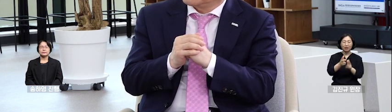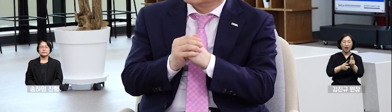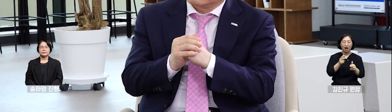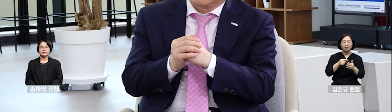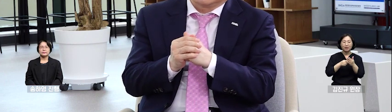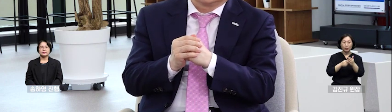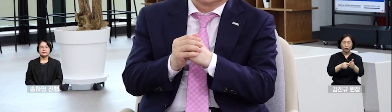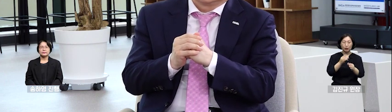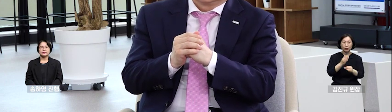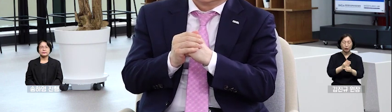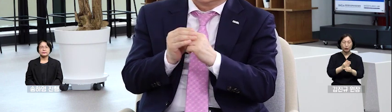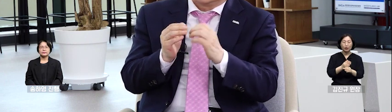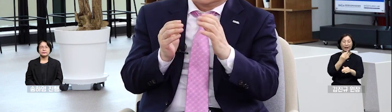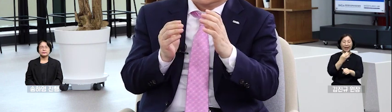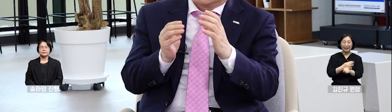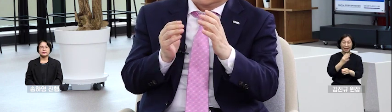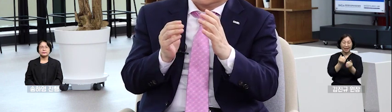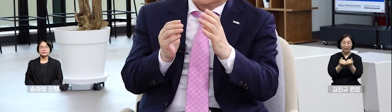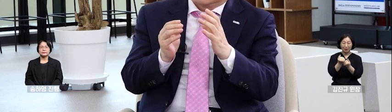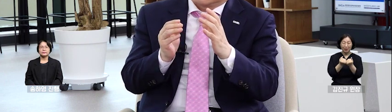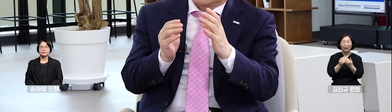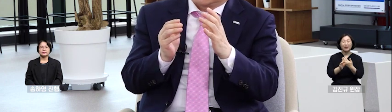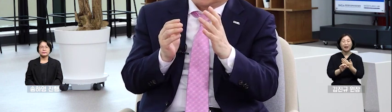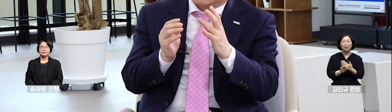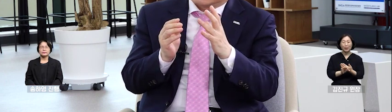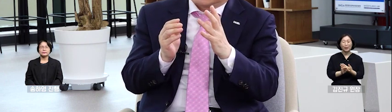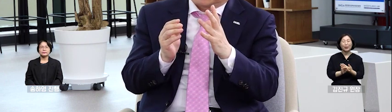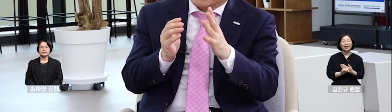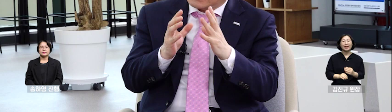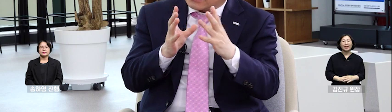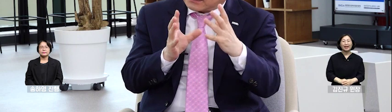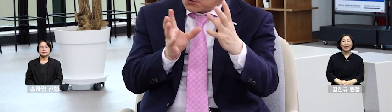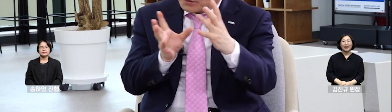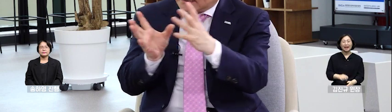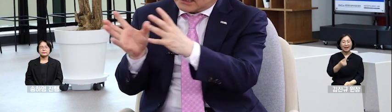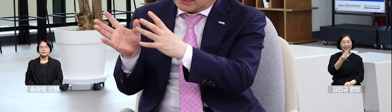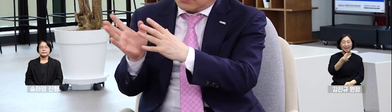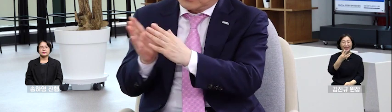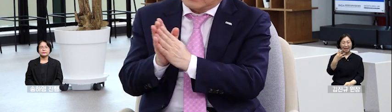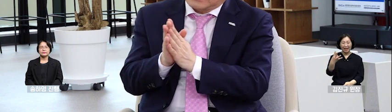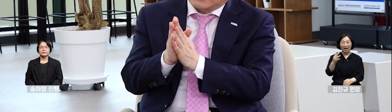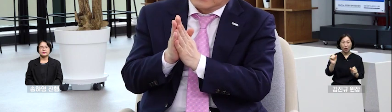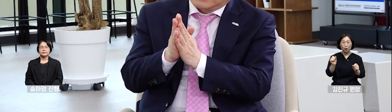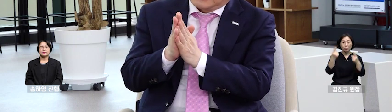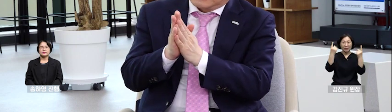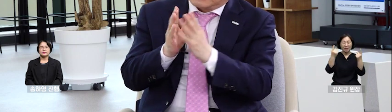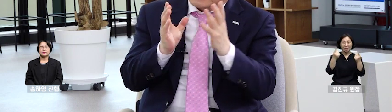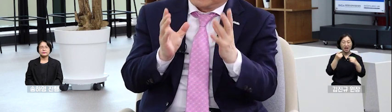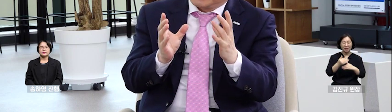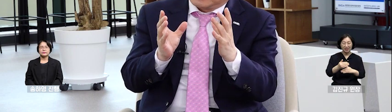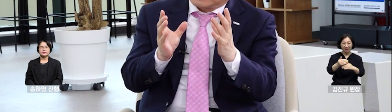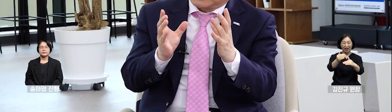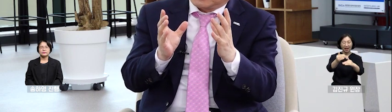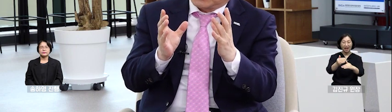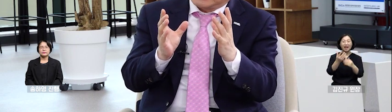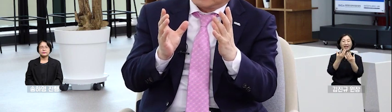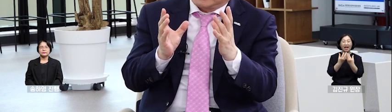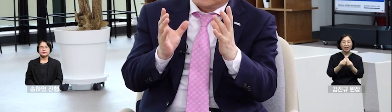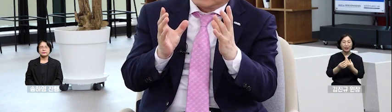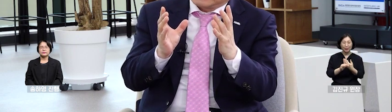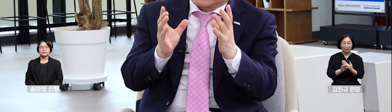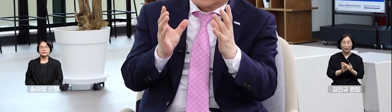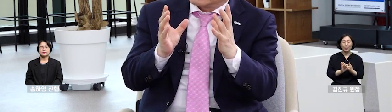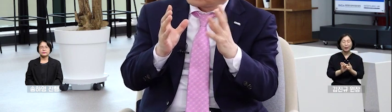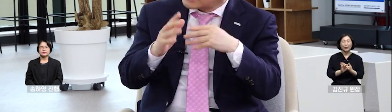만 설명을 드리면 어 그중에 인제 곳에 4개가 동시에 진행 이름이 있는데 예를 들면 거기에 뭐가